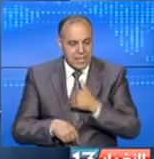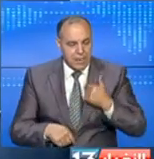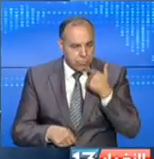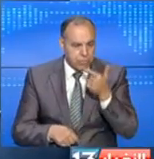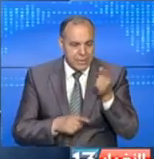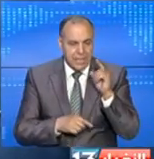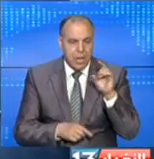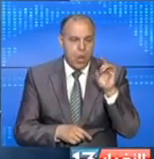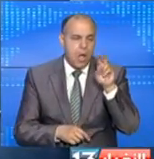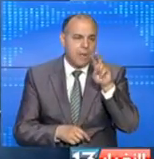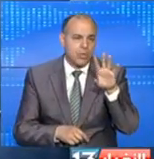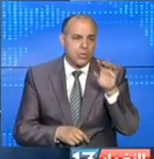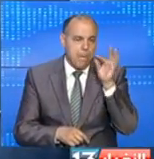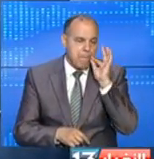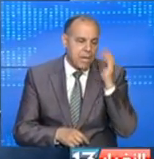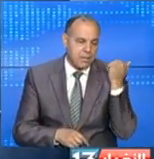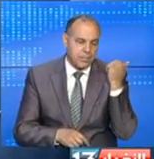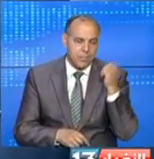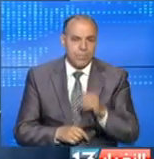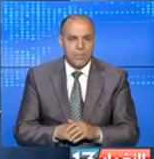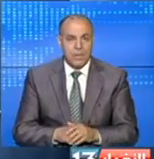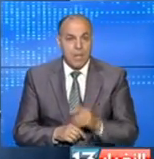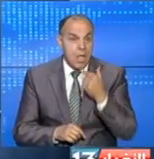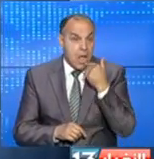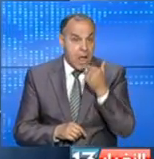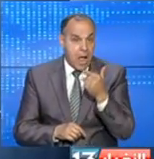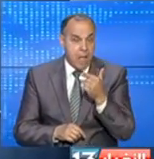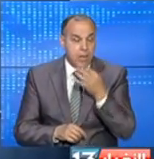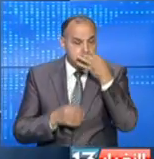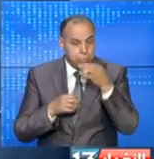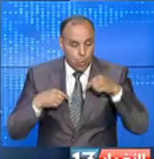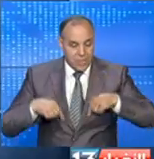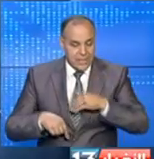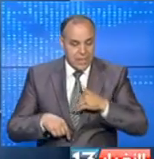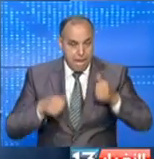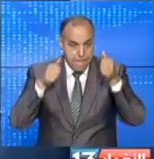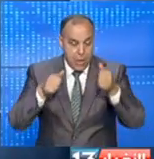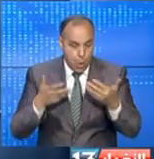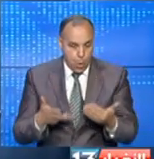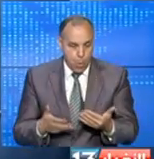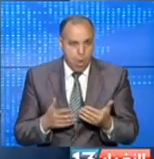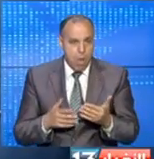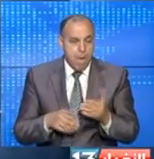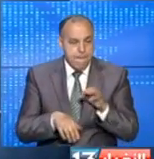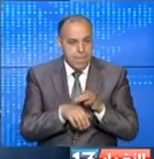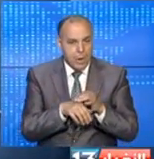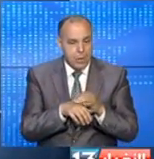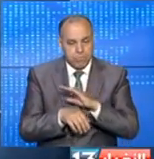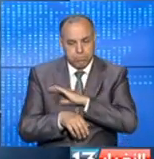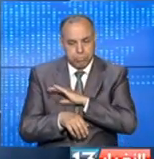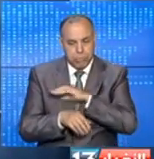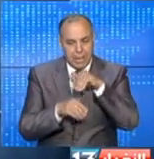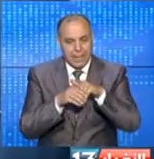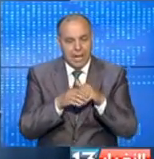بتاريخ الخامس والعشرين من الجاري ولم تعلن الوزاره في بلاغ اليوم عن عدد المتكفل بهم